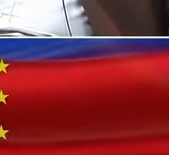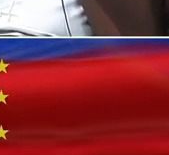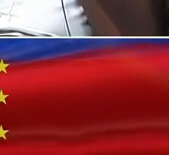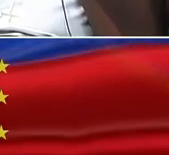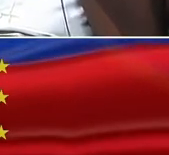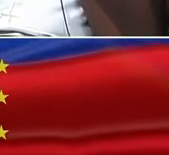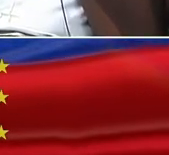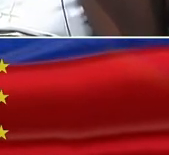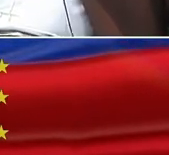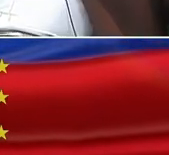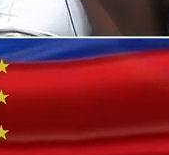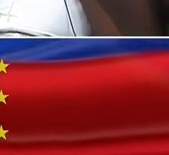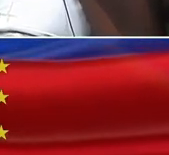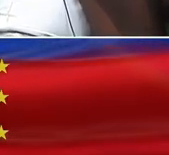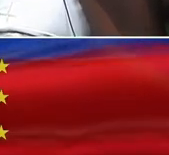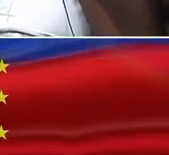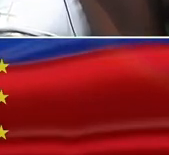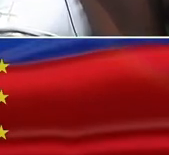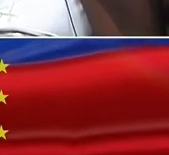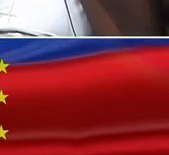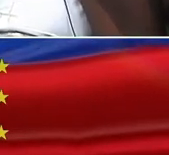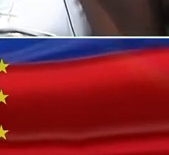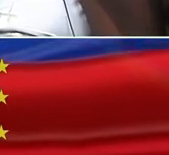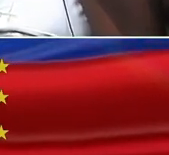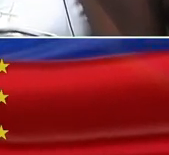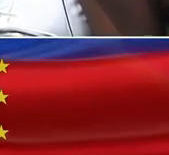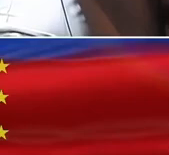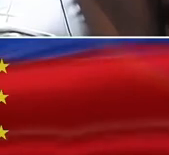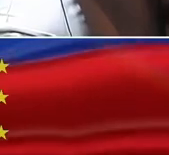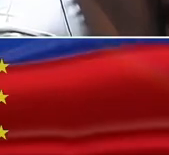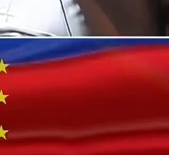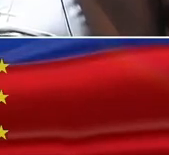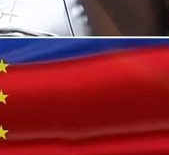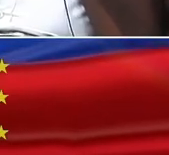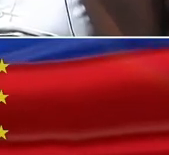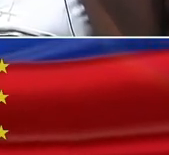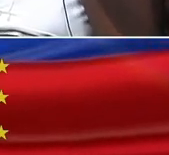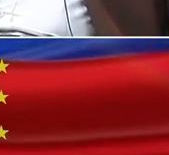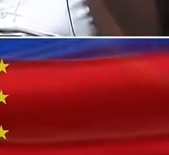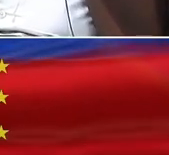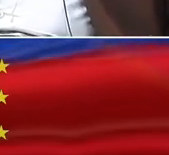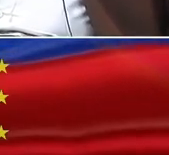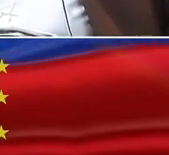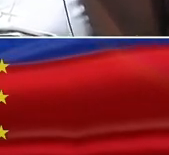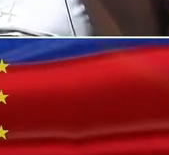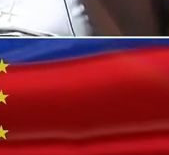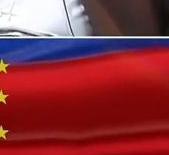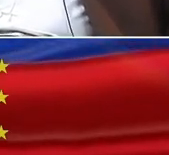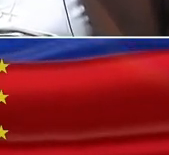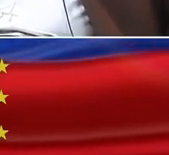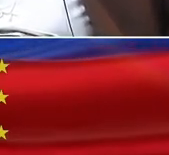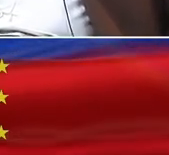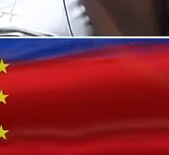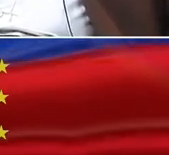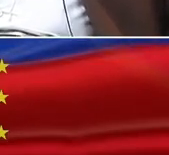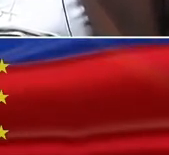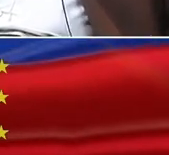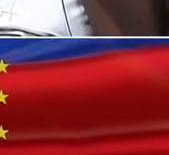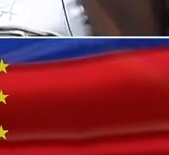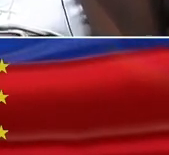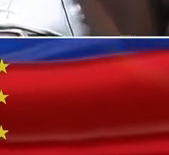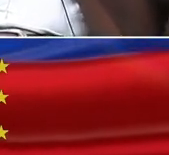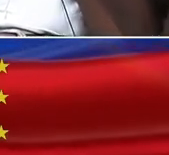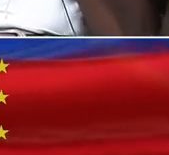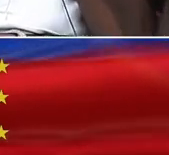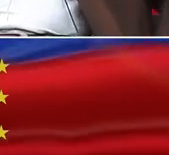sa implementation. You know, in every good plan, there has to be a corresponding good, efficient, and